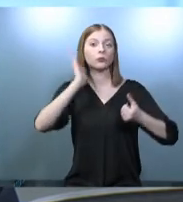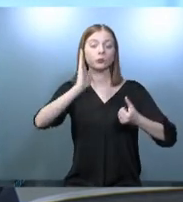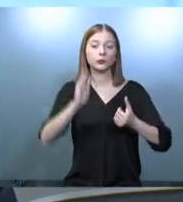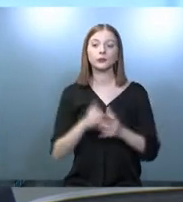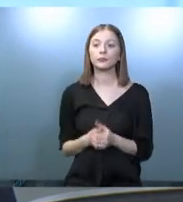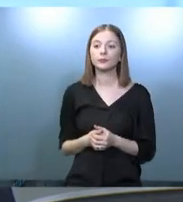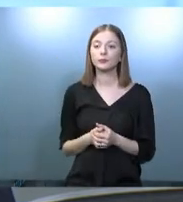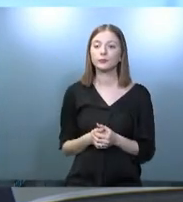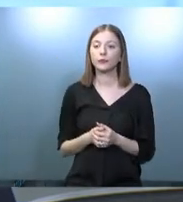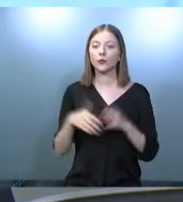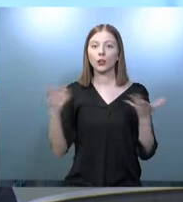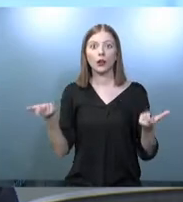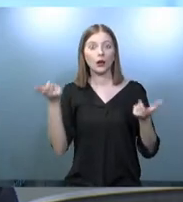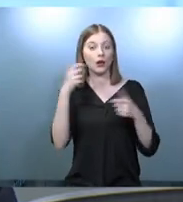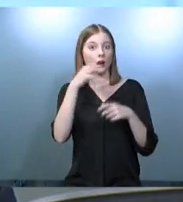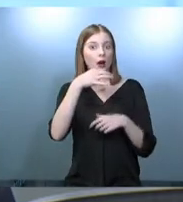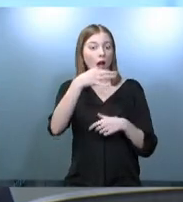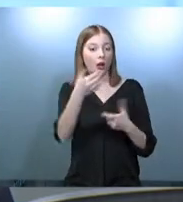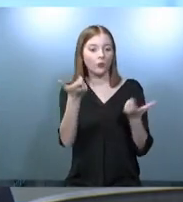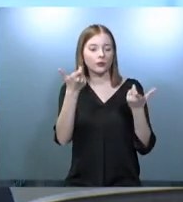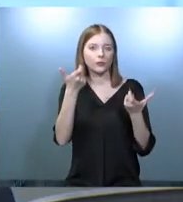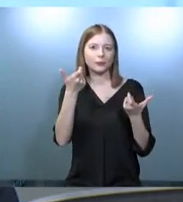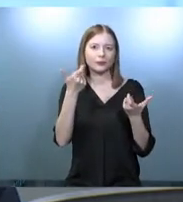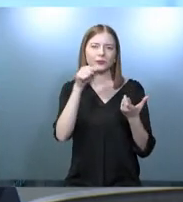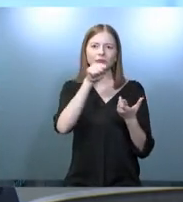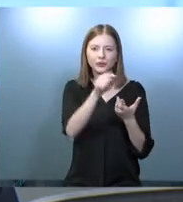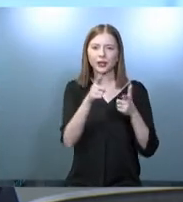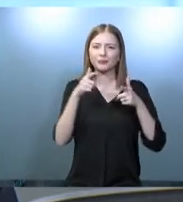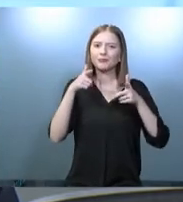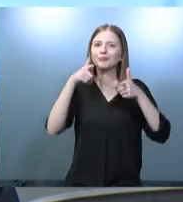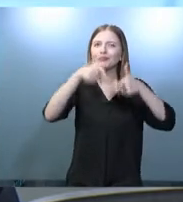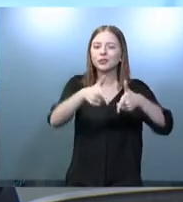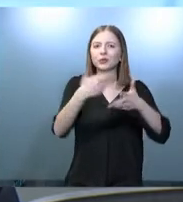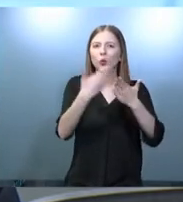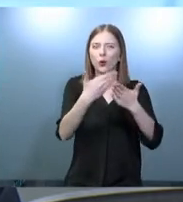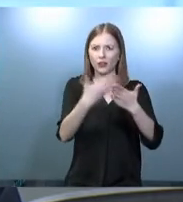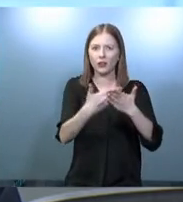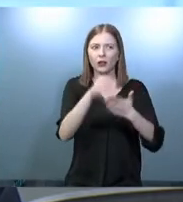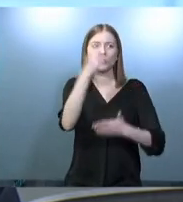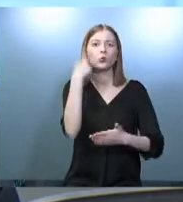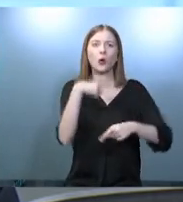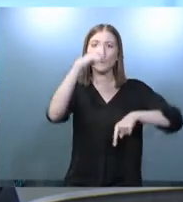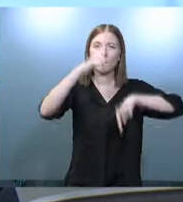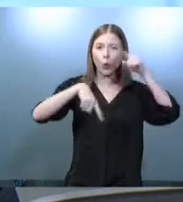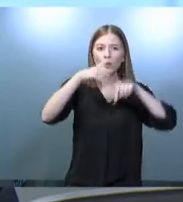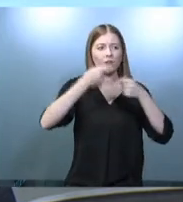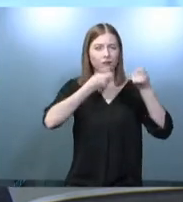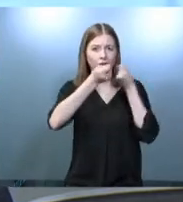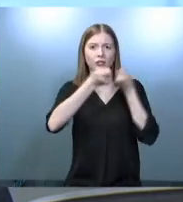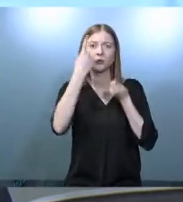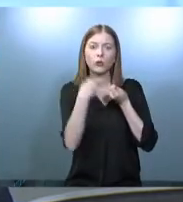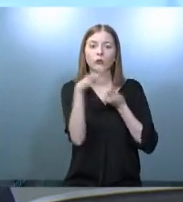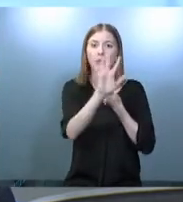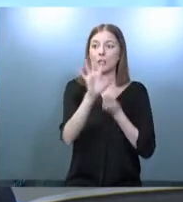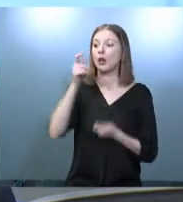į rajoną savivaldą politikuoti, mes einame dirbti tuos darbus, kurie reikalingi rinkėjams. Ir aš manau, kad tą mes ir padarysim